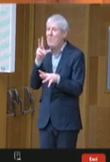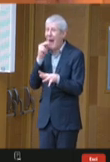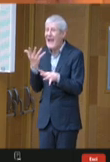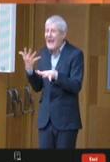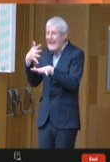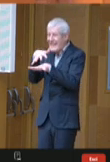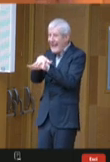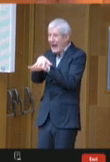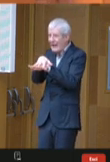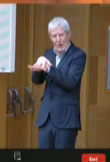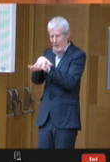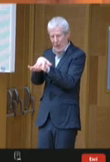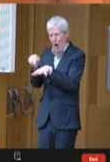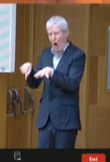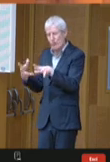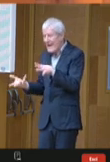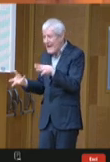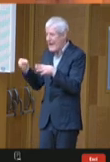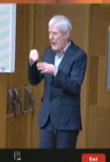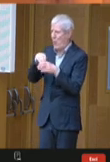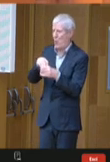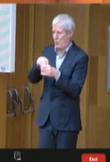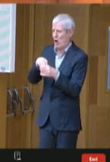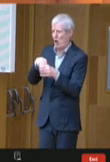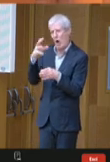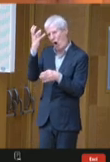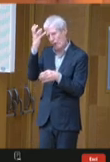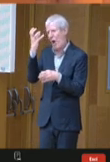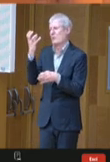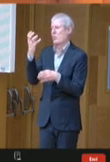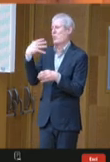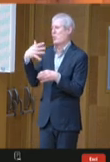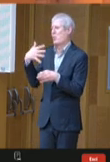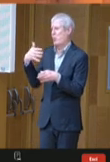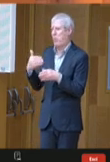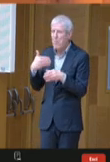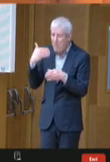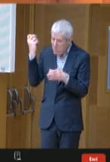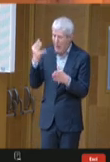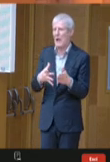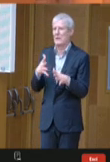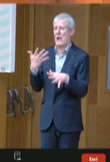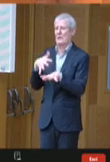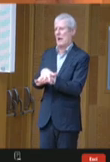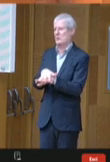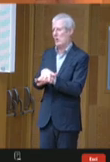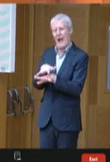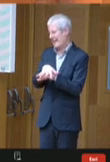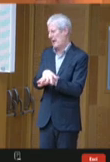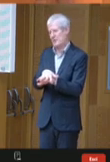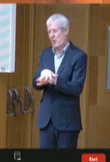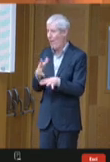oggi l'inclusione è un concetto ben più avanzato di quello di integrazione, e noi vogliamo proprio